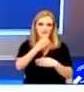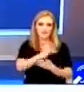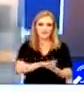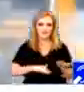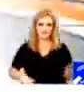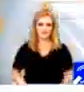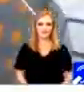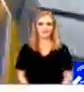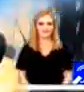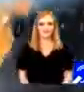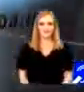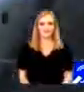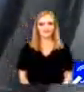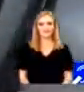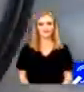frumoasă!